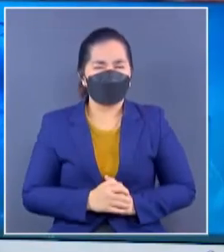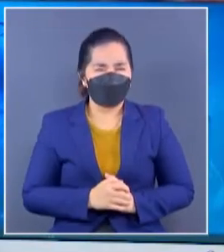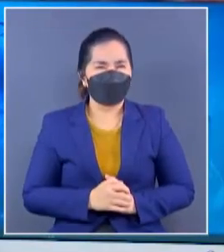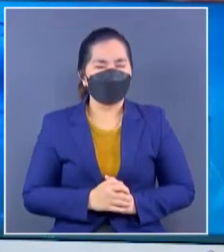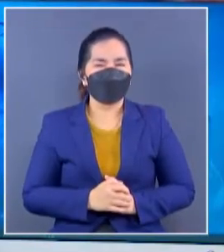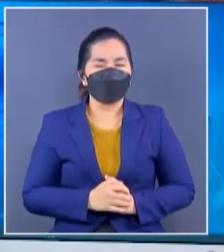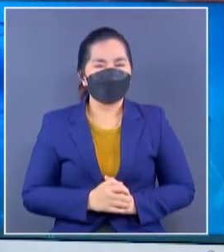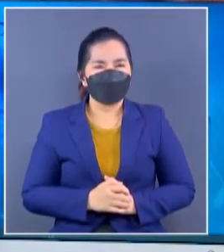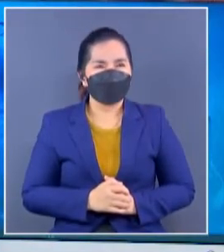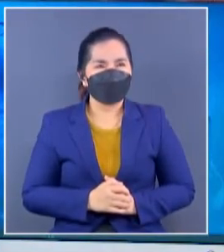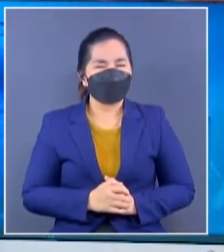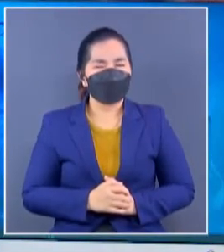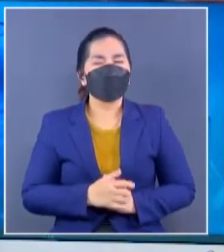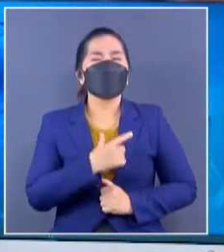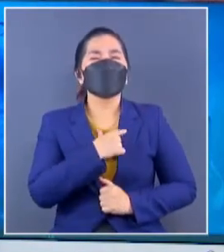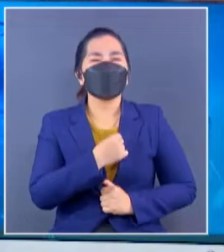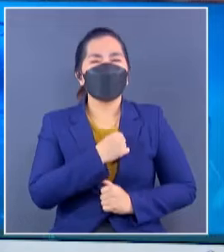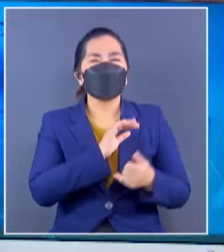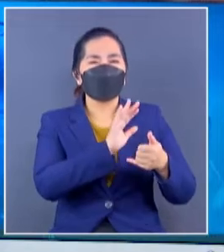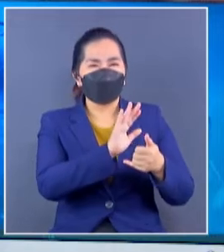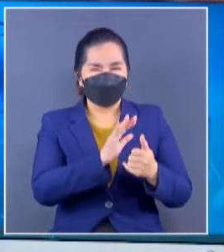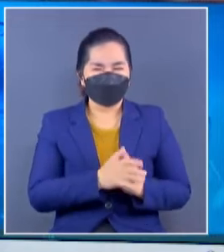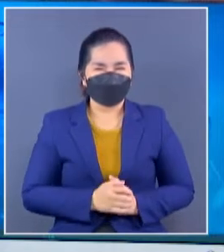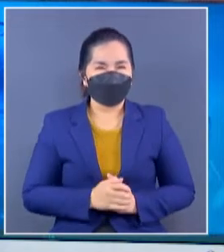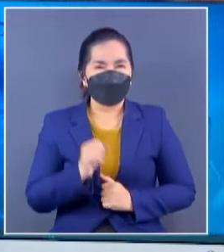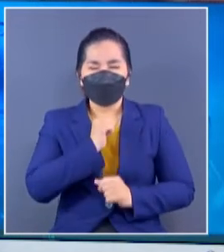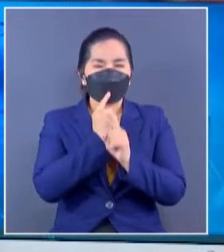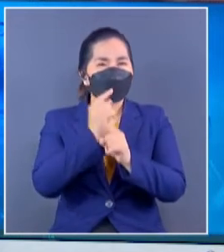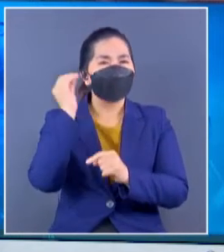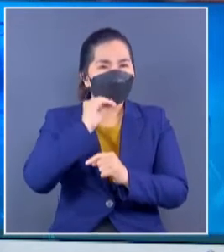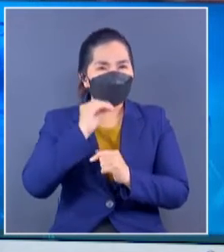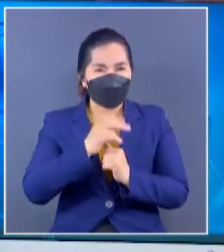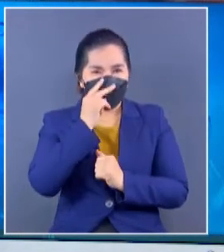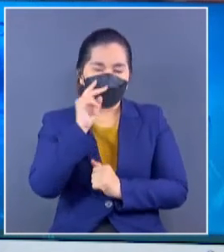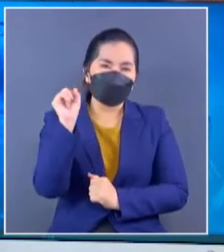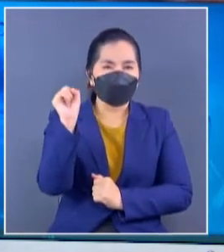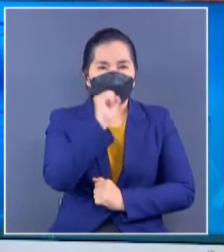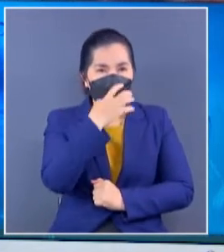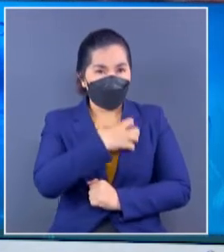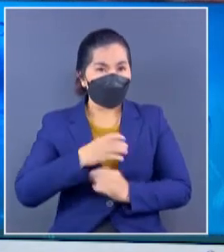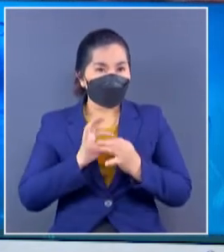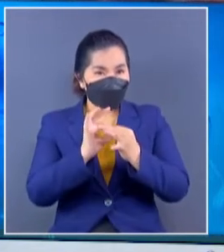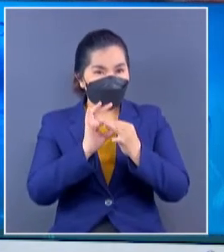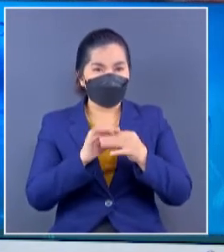ณเบียร์พร้อมพงษ์เนี่ยเป็นขวัญใจเป็นไอดอลและร้องเนี่ยร้องตามตลอดนะฮ ะ และดูลีลาไม่ธร